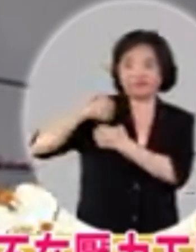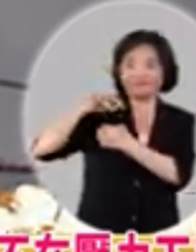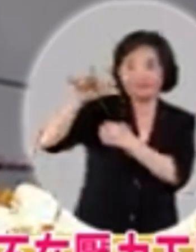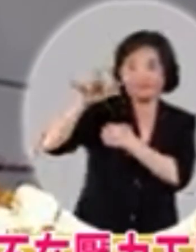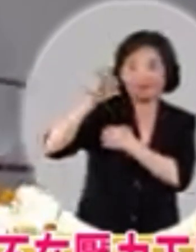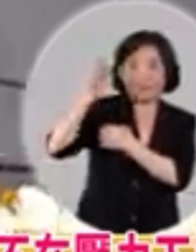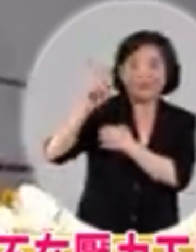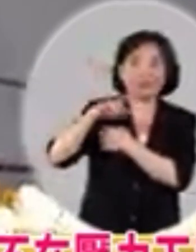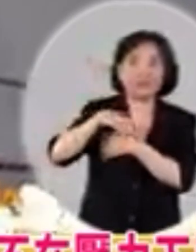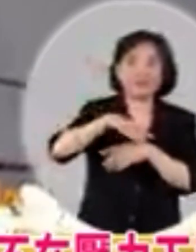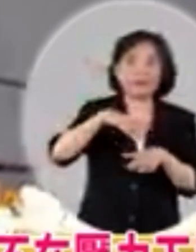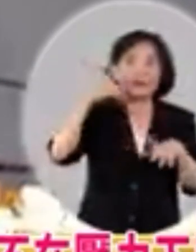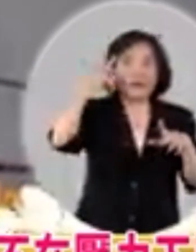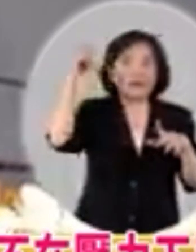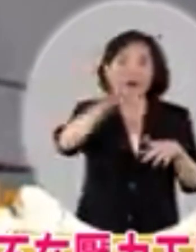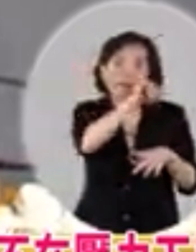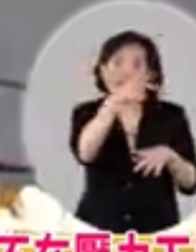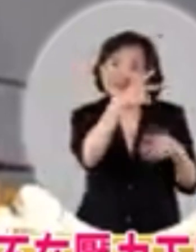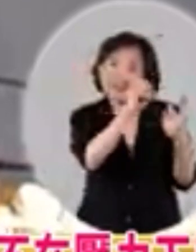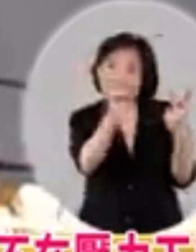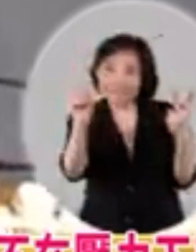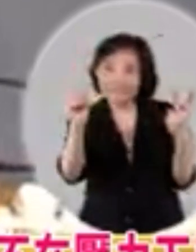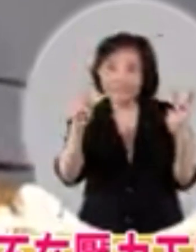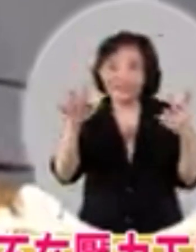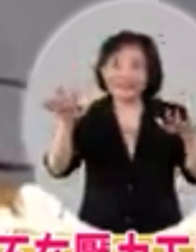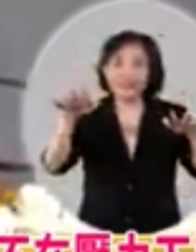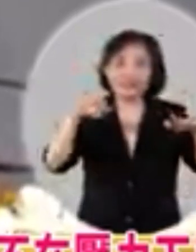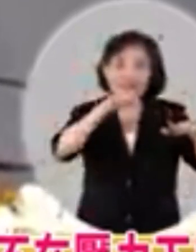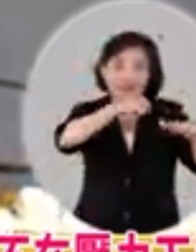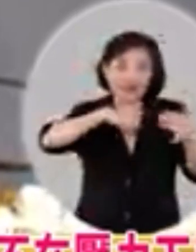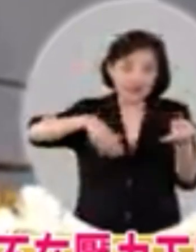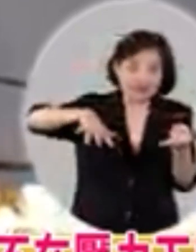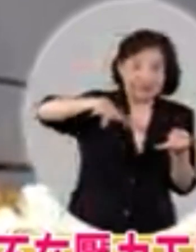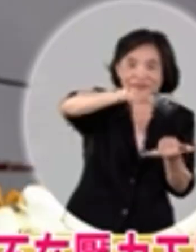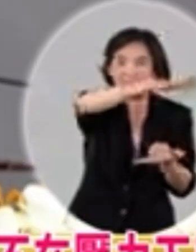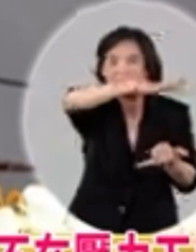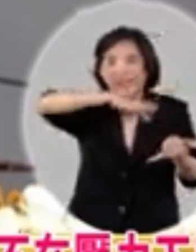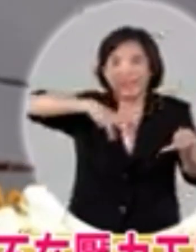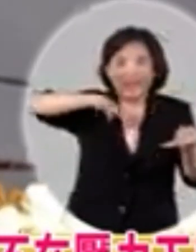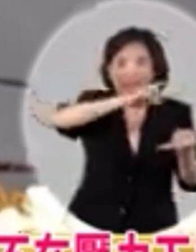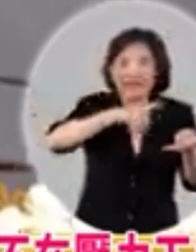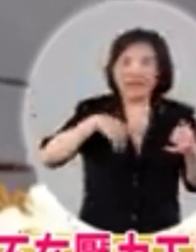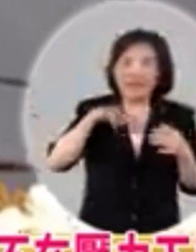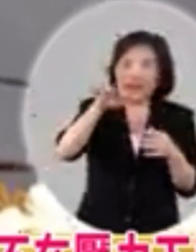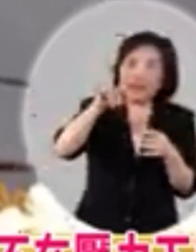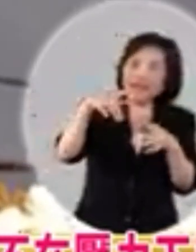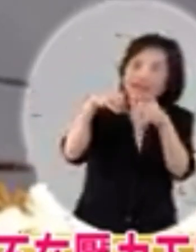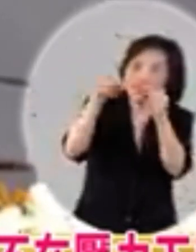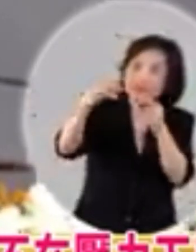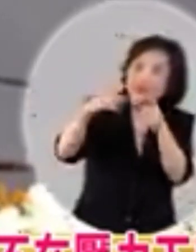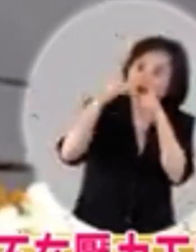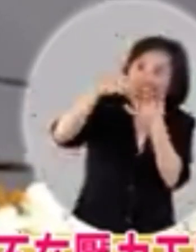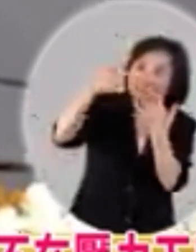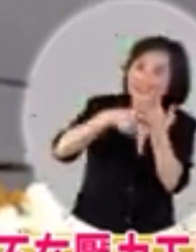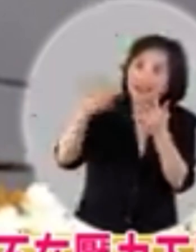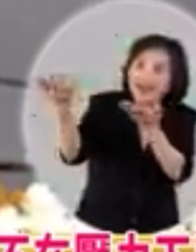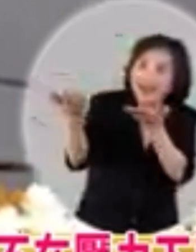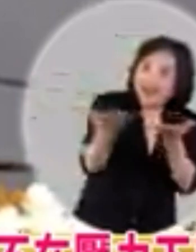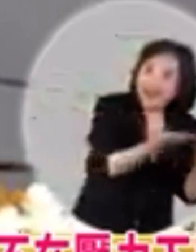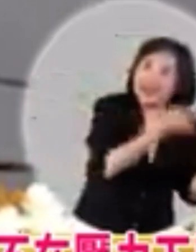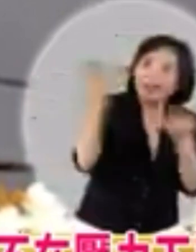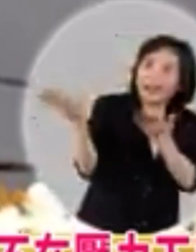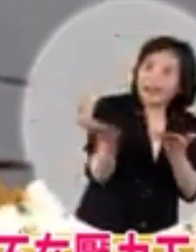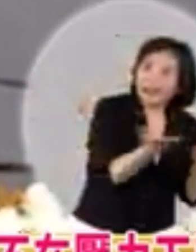动幻象2000，在我们自己的领空上欢迎他们回来。国